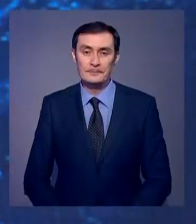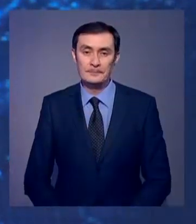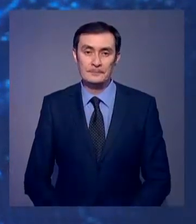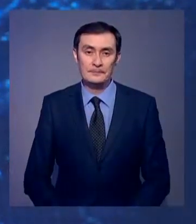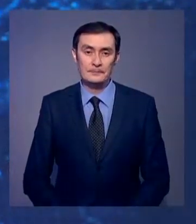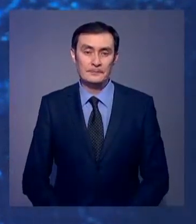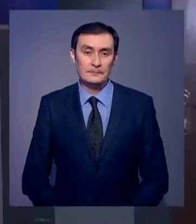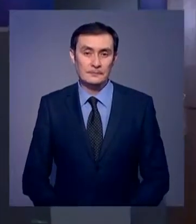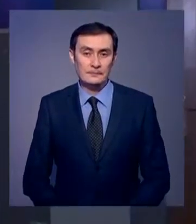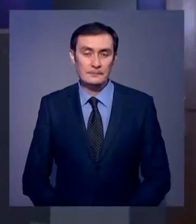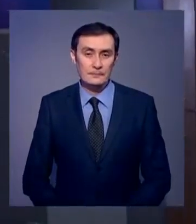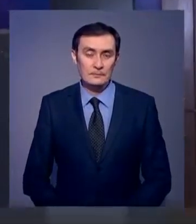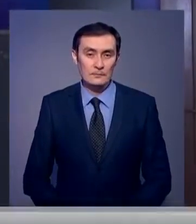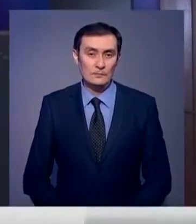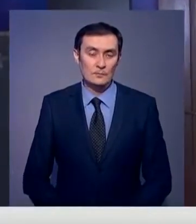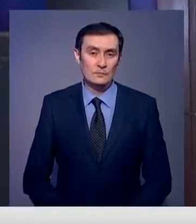Тимирбулатула.